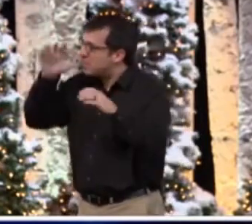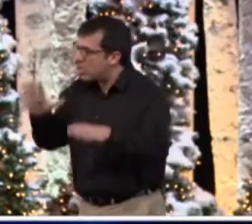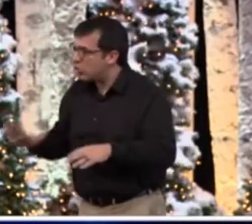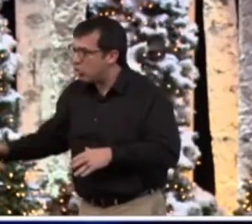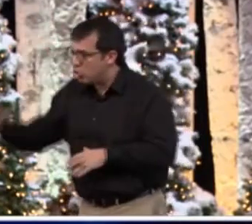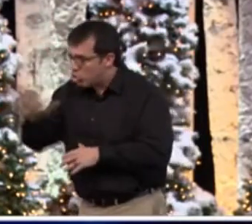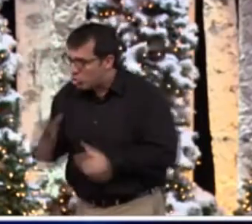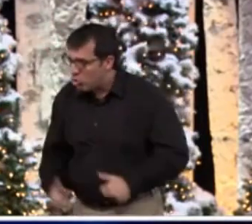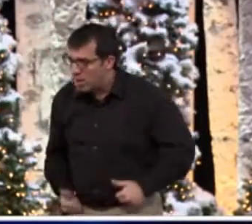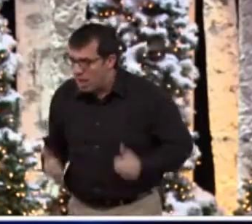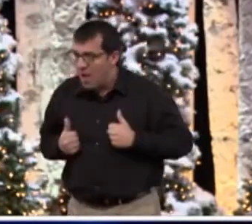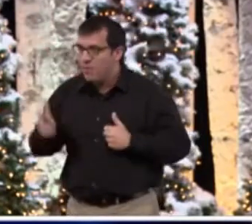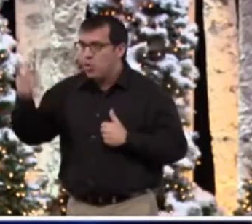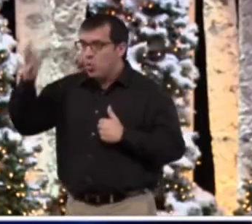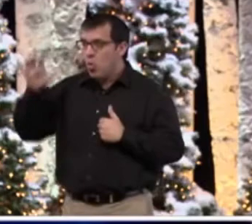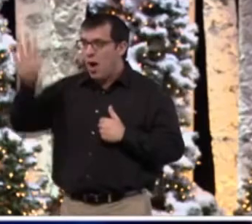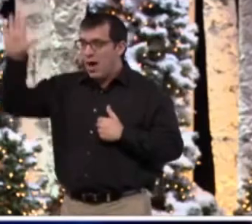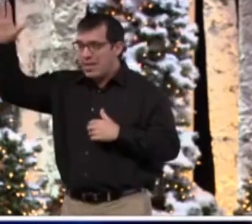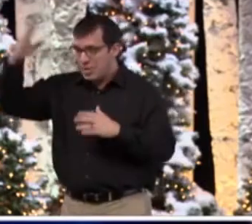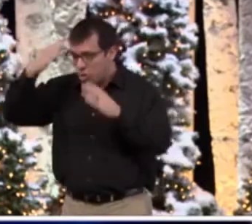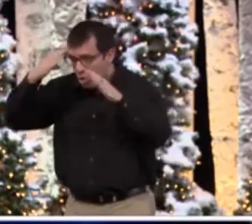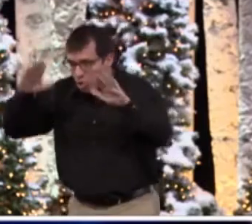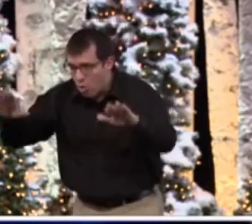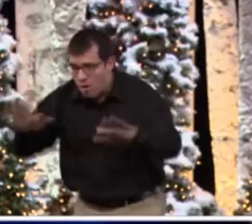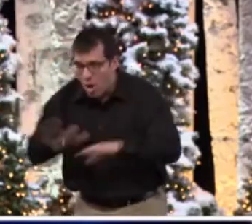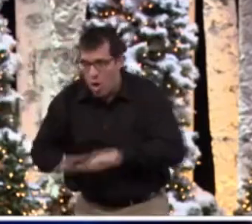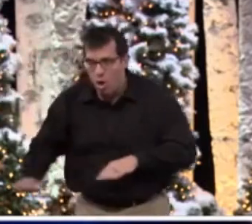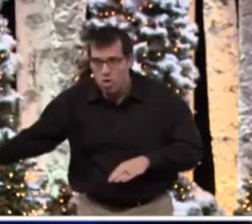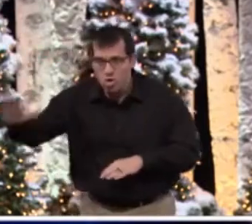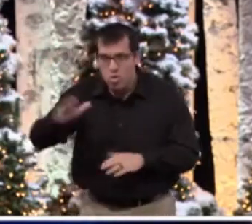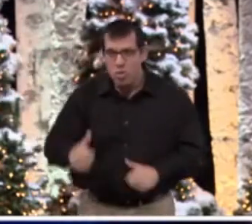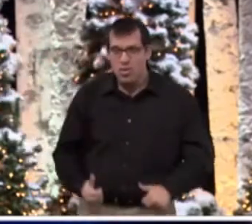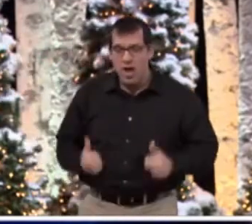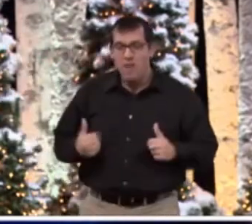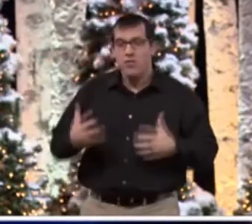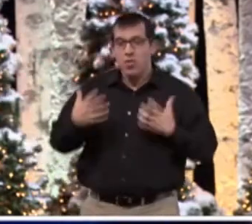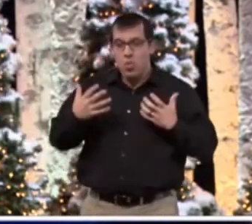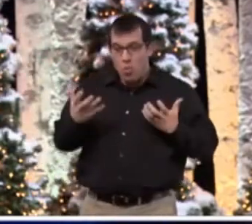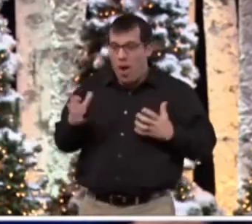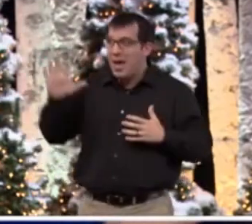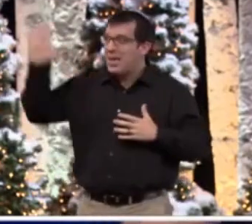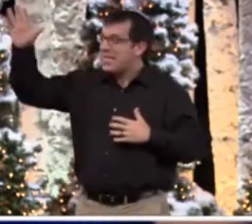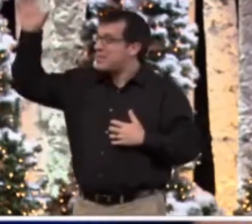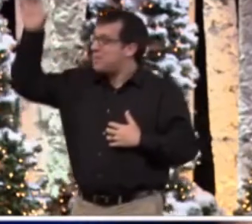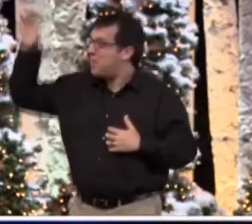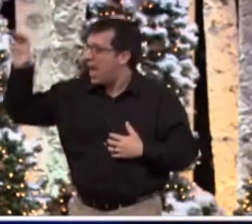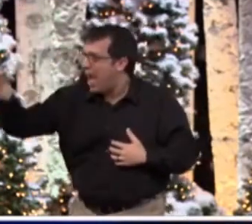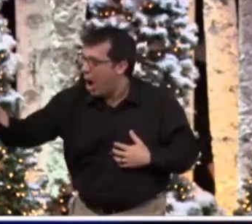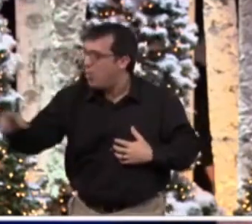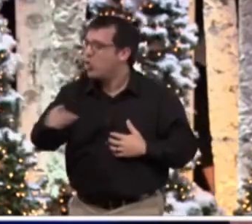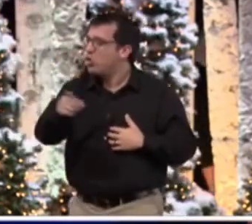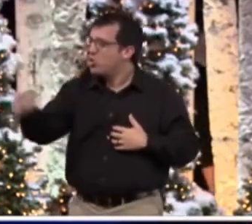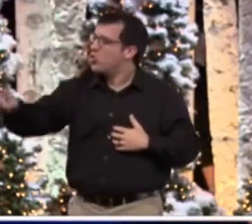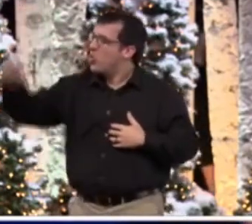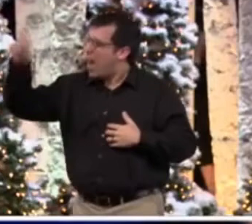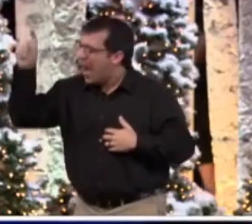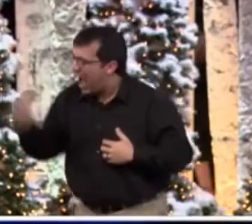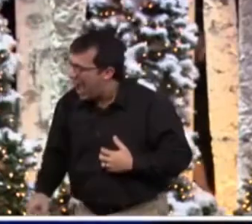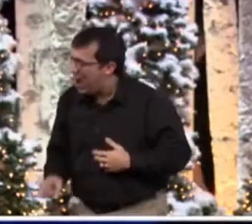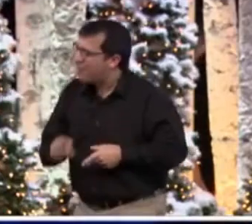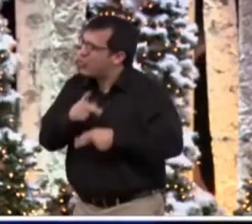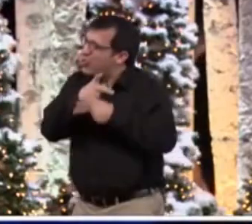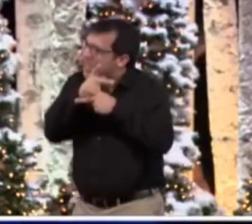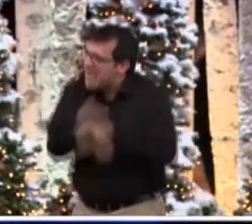आफ्नो जीवनमा परमेश्वरको अभिषेक चाहनुहुन्छ भने, यदि तपाईँ जीवनमा परमेश्वरको शक्ति चाहनुहुन्छ भने, उहाँले जुन कुराको सबैभन्दा